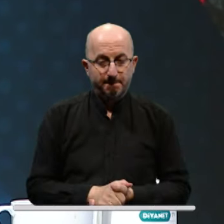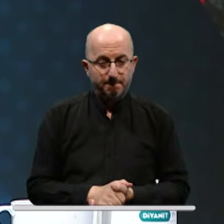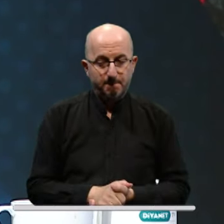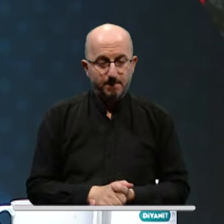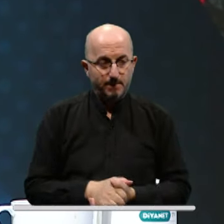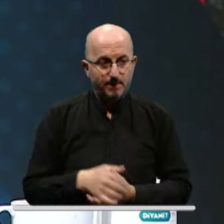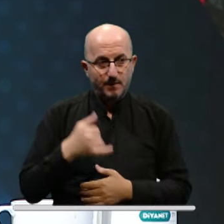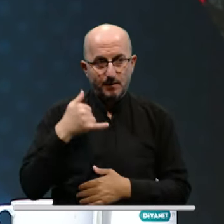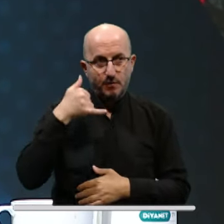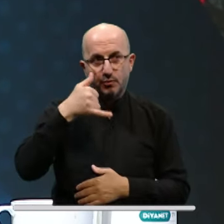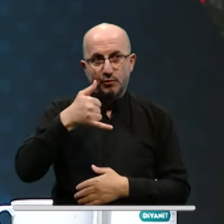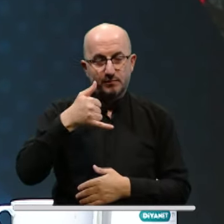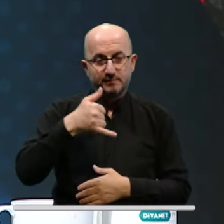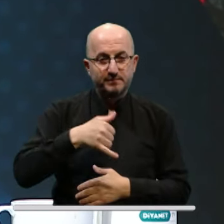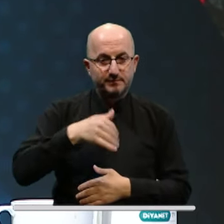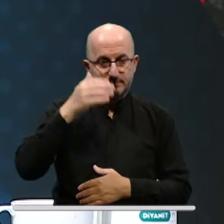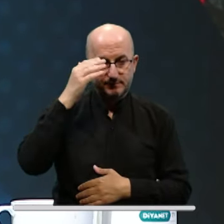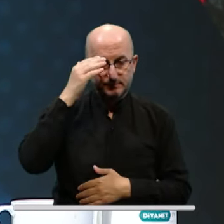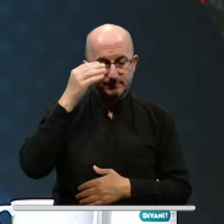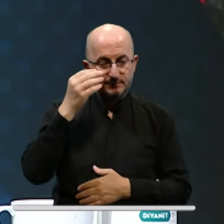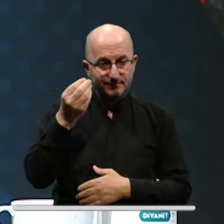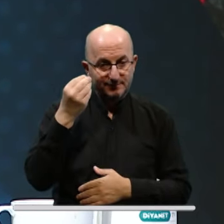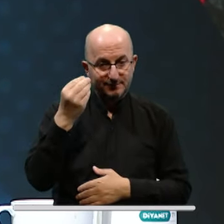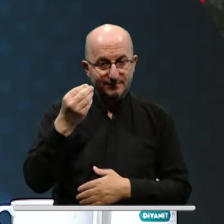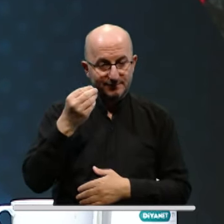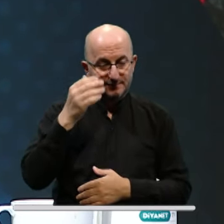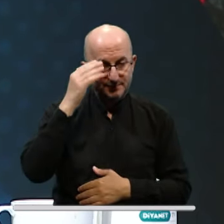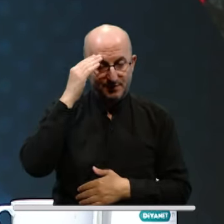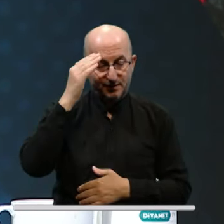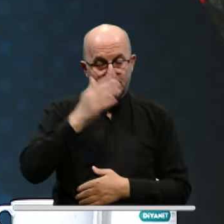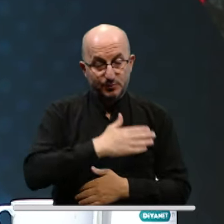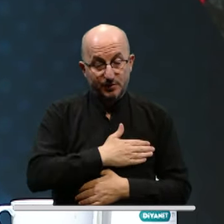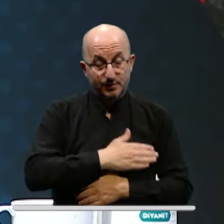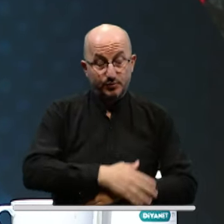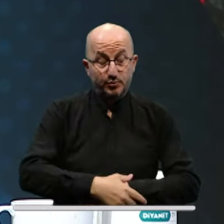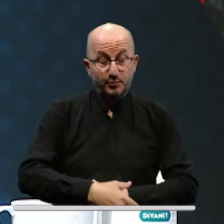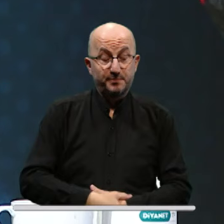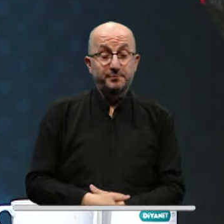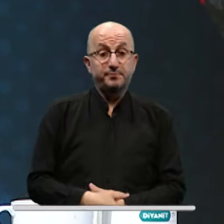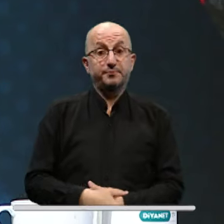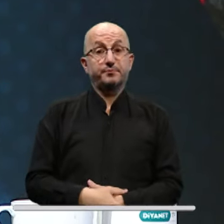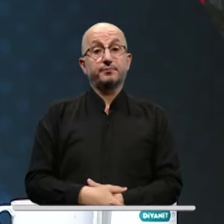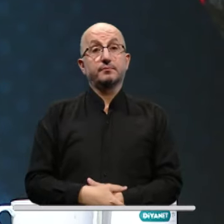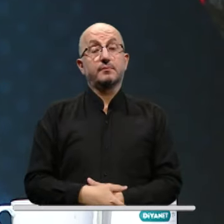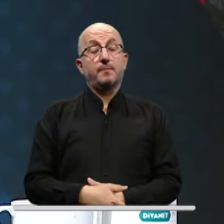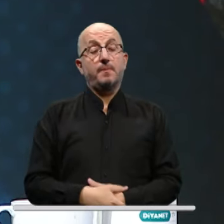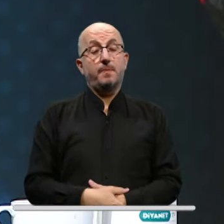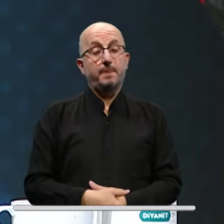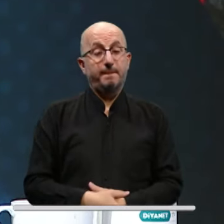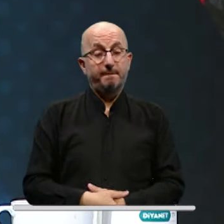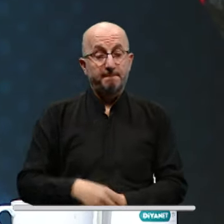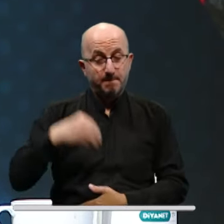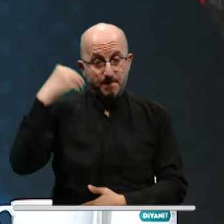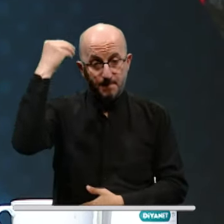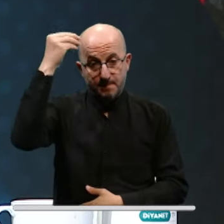Alo. Alo. Sağ olun hocam. Selamun aleyküm. Ve aleyküm selam.